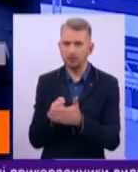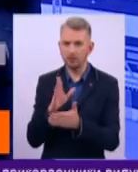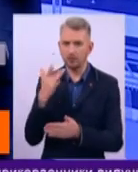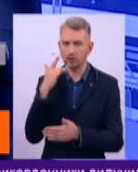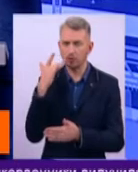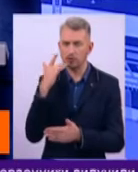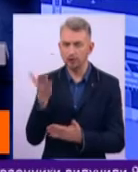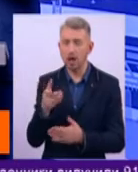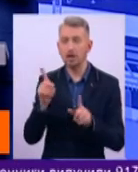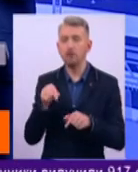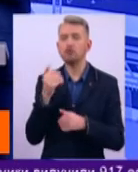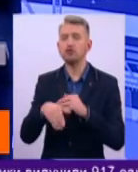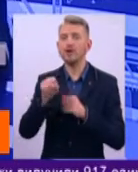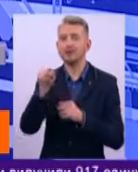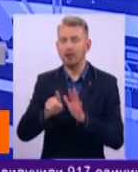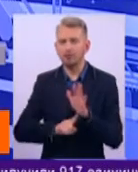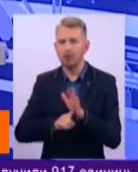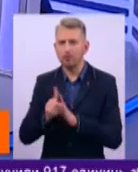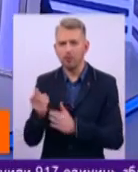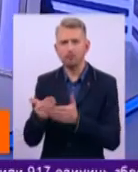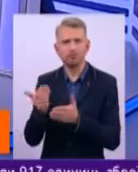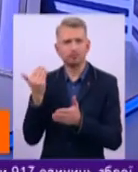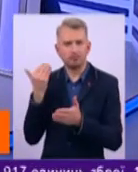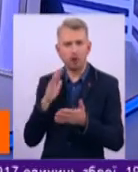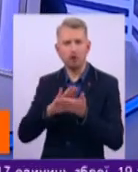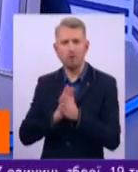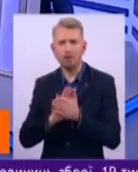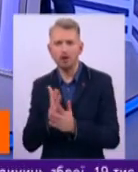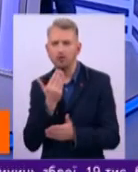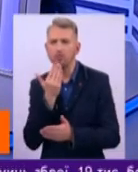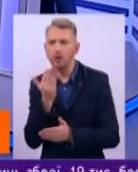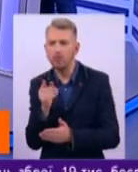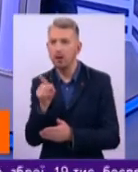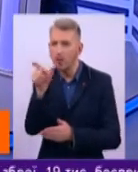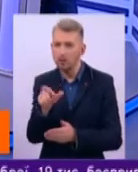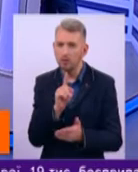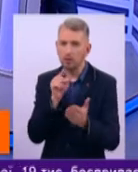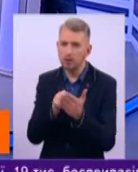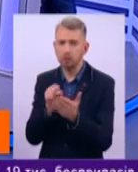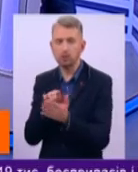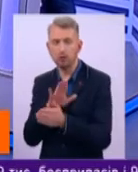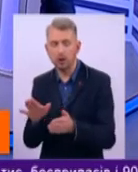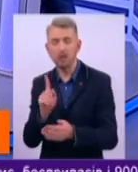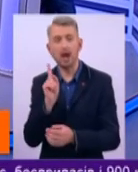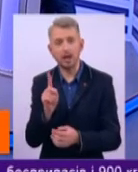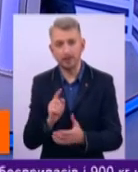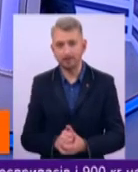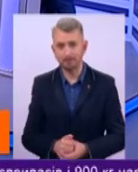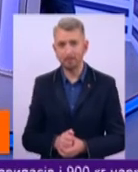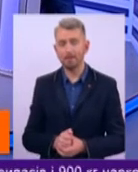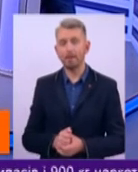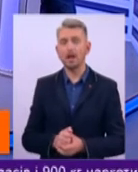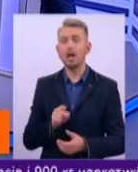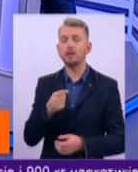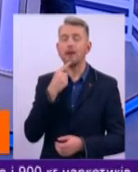Сполучених Штатах. І навіть вже там почали напередодні домовлятися, запитувати, потрапить та чи інша людина чи ні. Менше з тим, ось ця